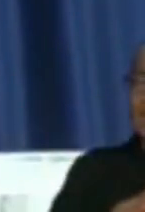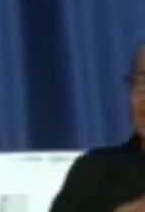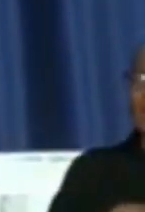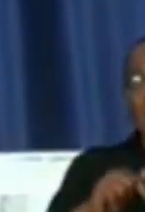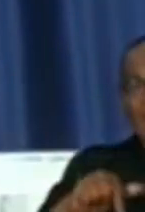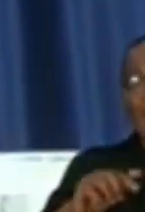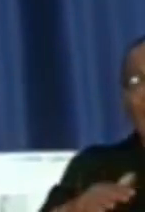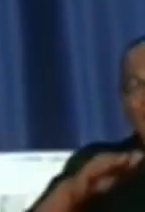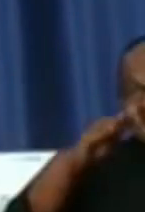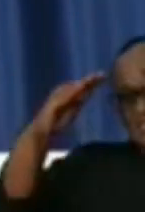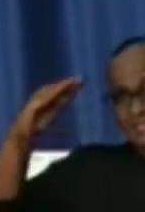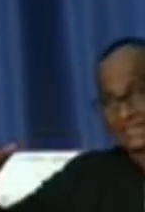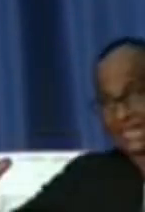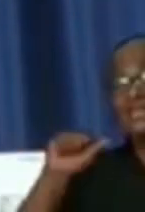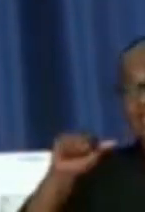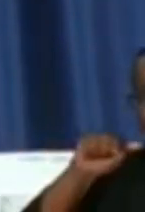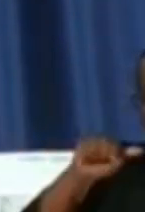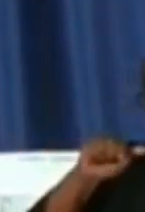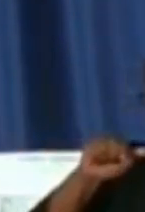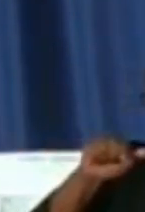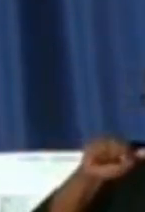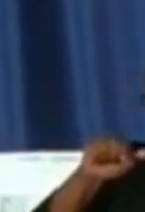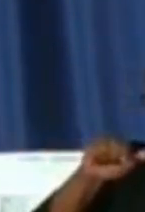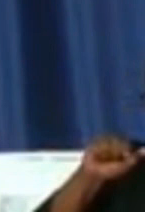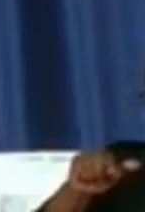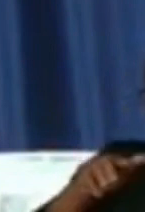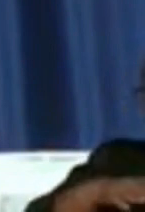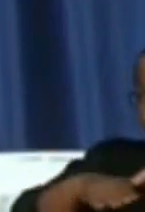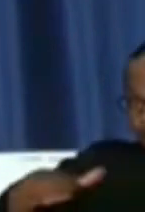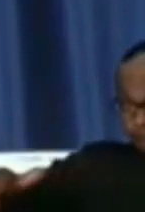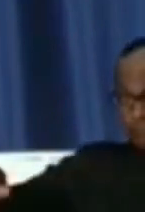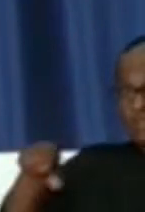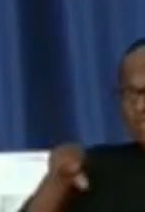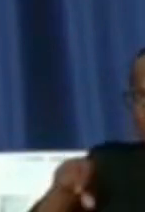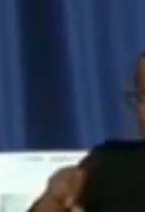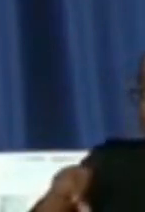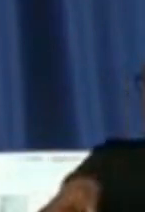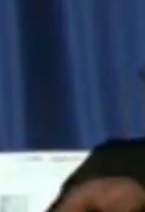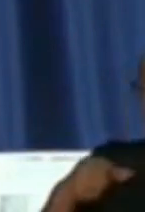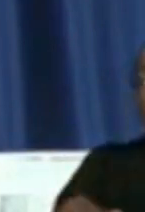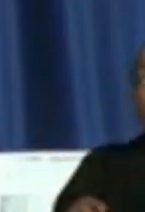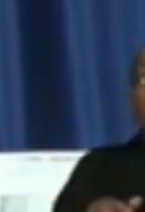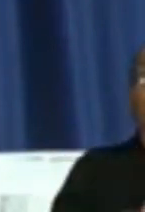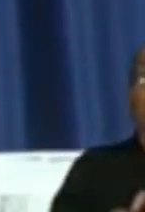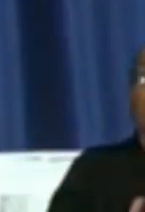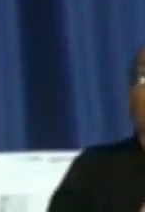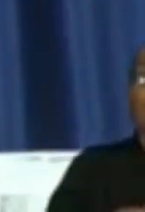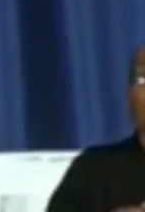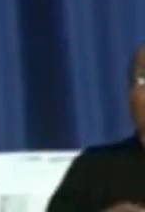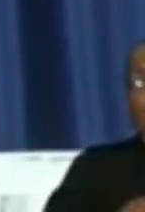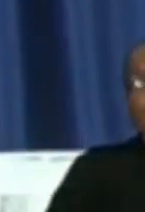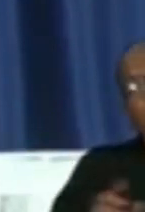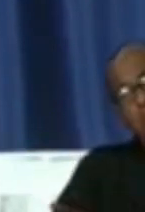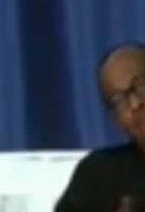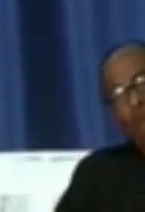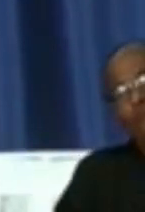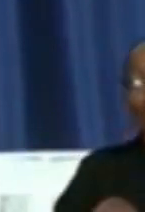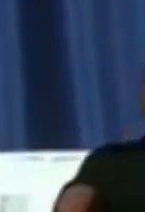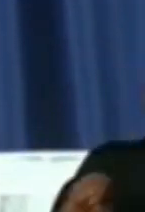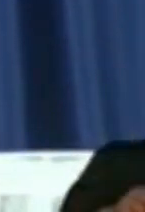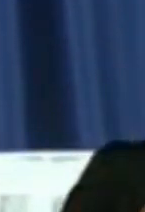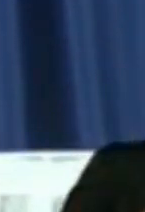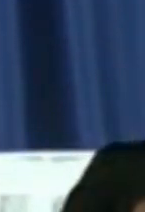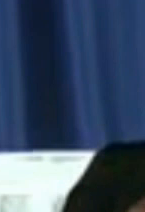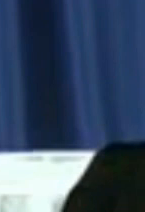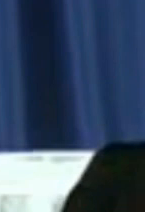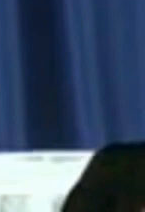tent is opgezet die zeer binnenkort of vandaag of morgen al waarschijnlijk in gebruik